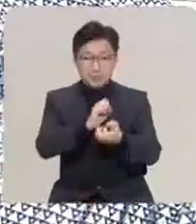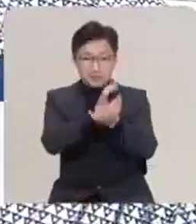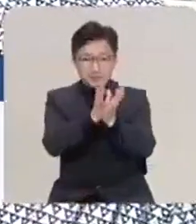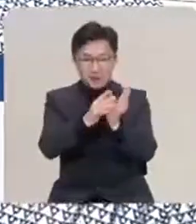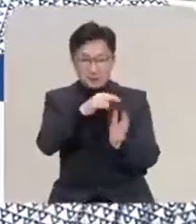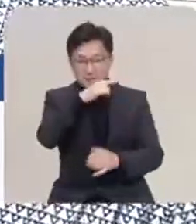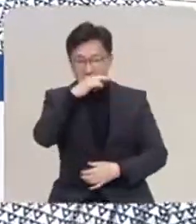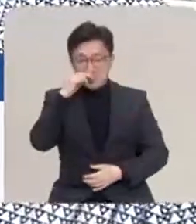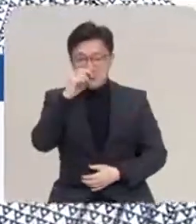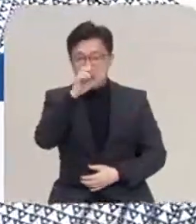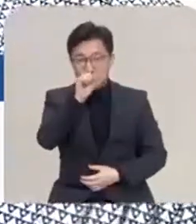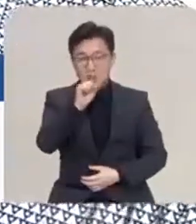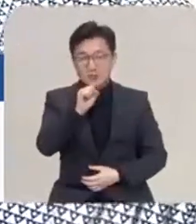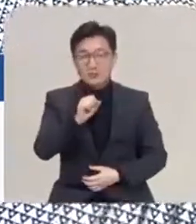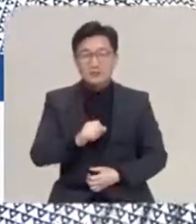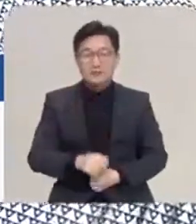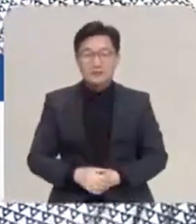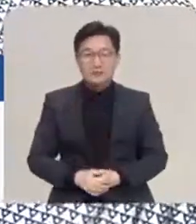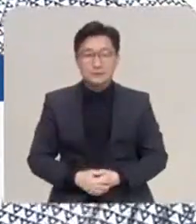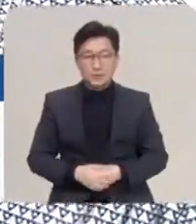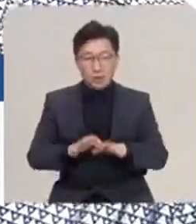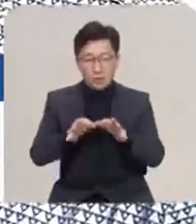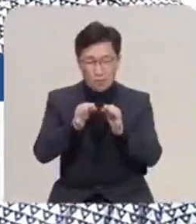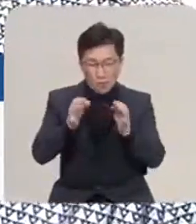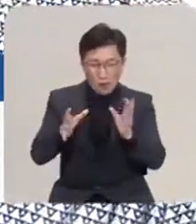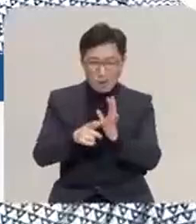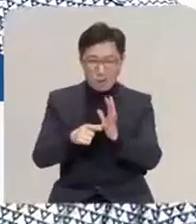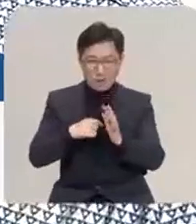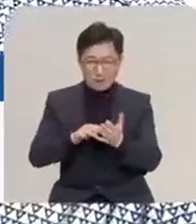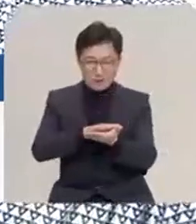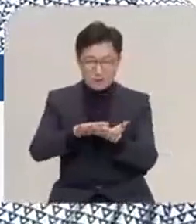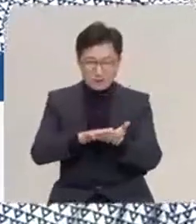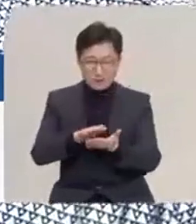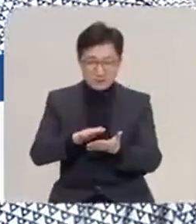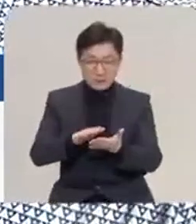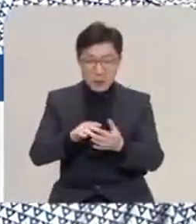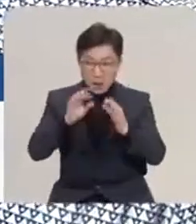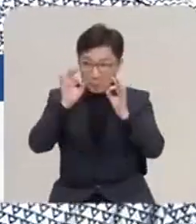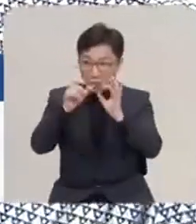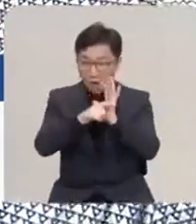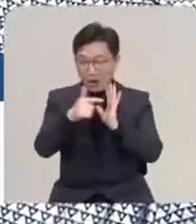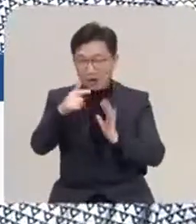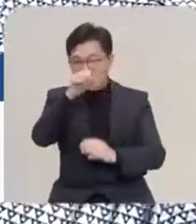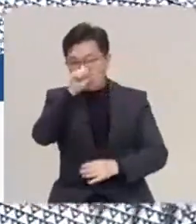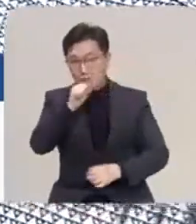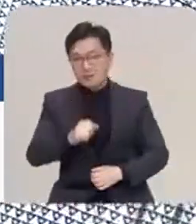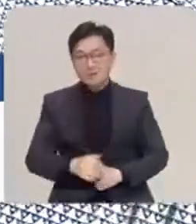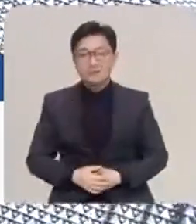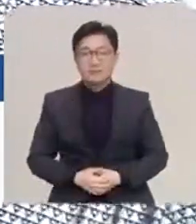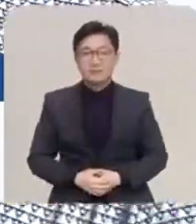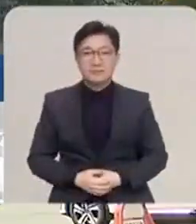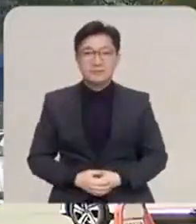향기가 향기로워서 너무 좋아요. 오래간만에 나들이 나왔는데 꽃이 활짝 펴서 너무 좋네요.